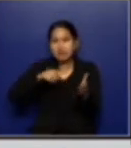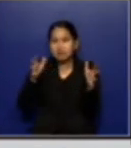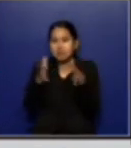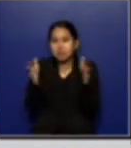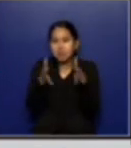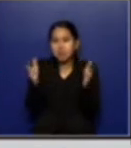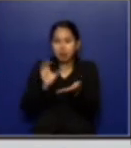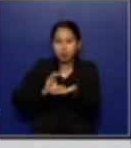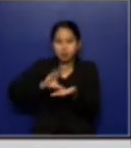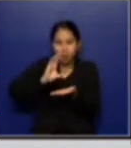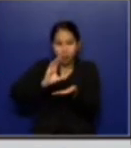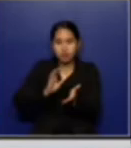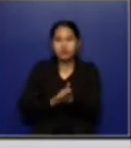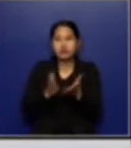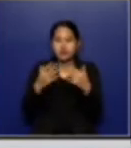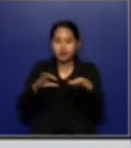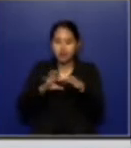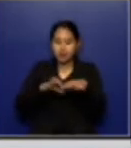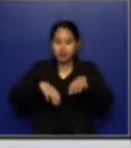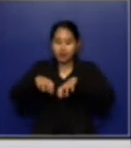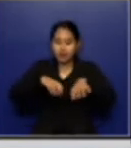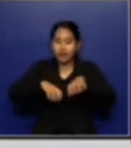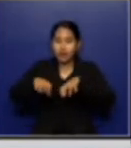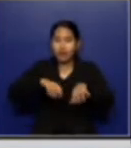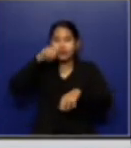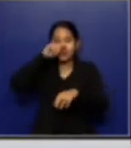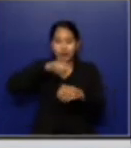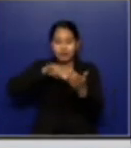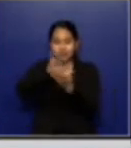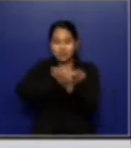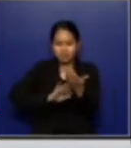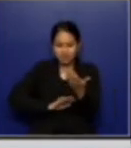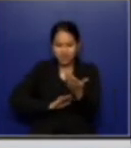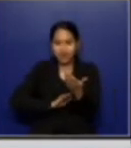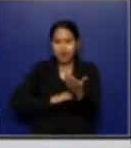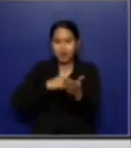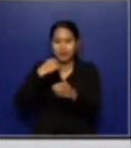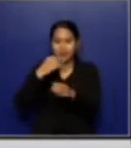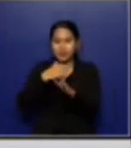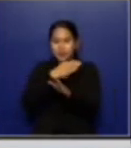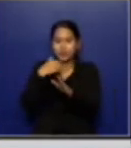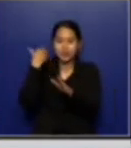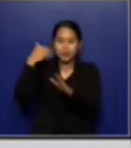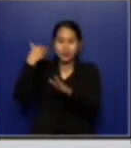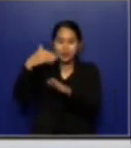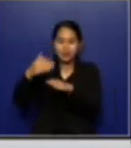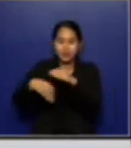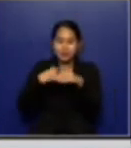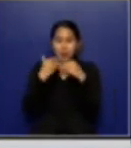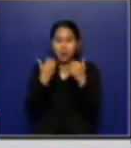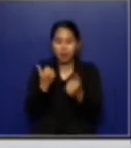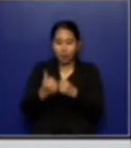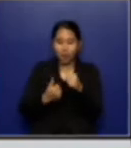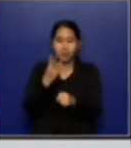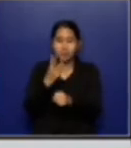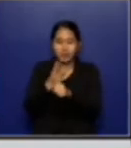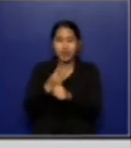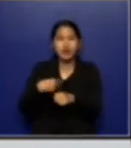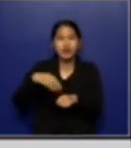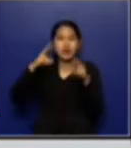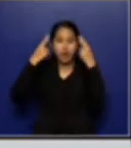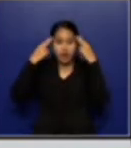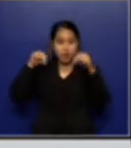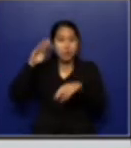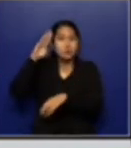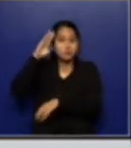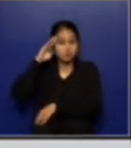าลตลอดการบริหารประเทศของพลเอกประยุทธ์จันทร์โอชาตลอด6ปีที่ผ่านมาพลเอกประยุทธ์จันทร์โอช